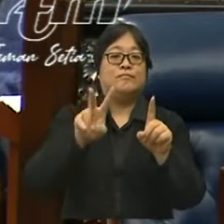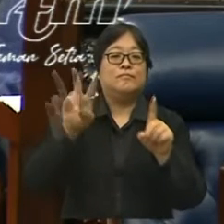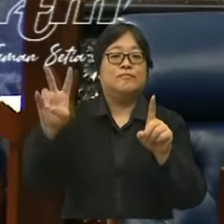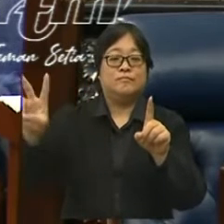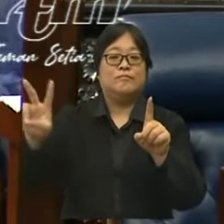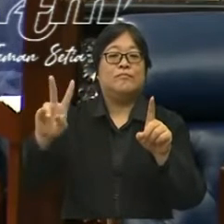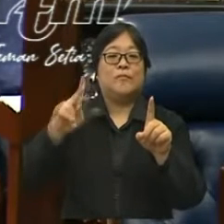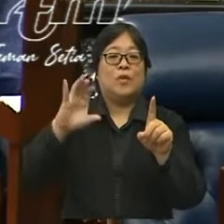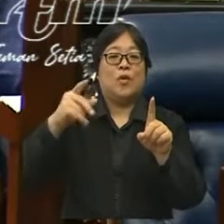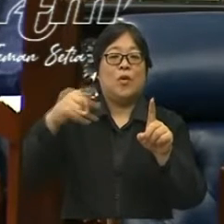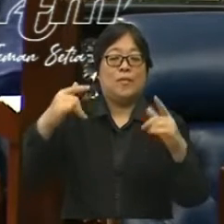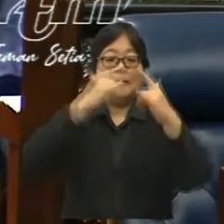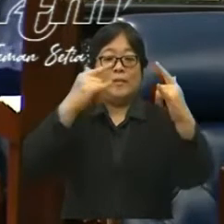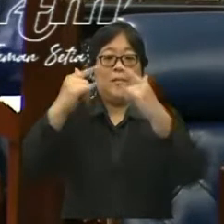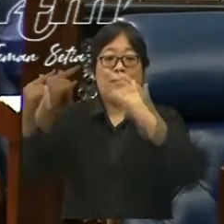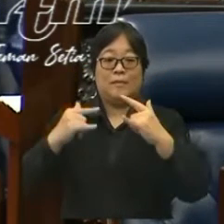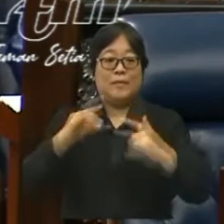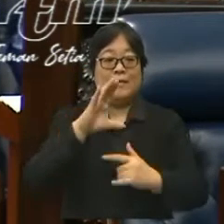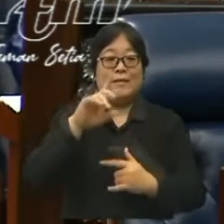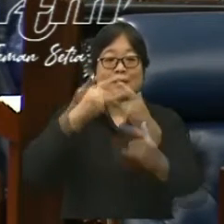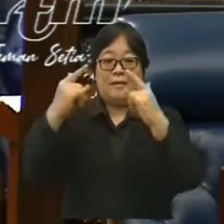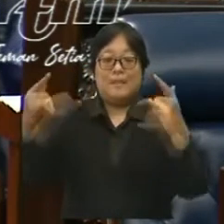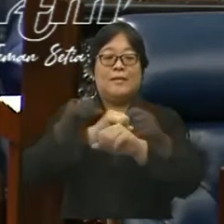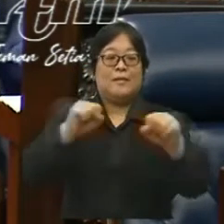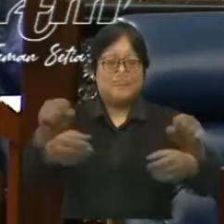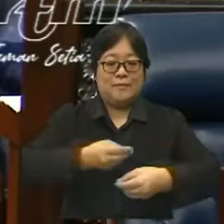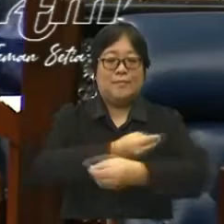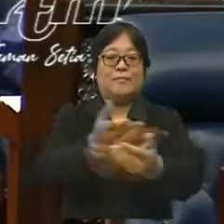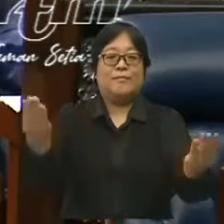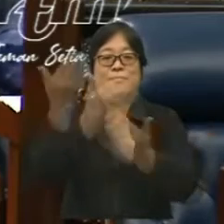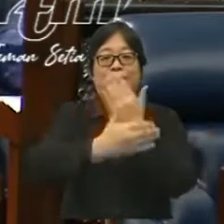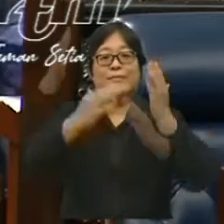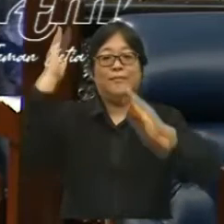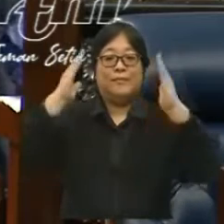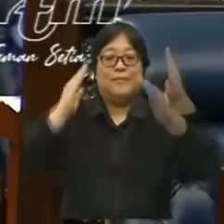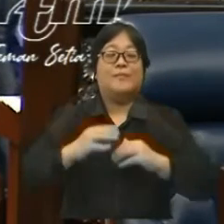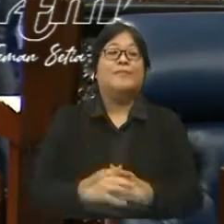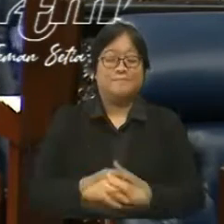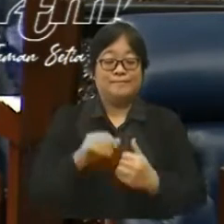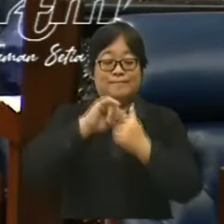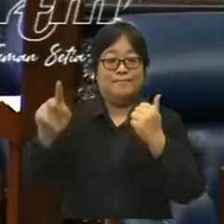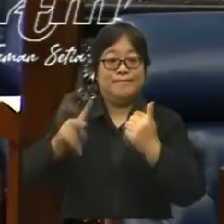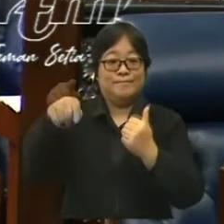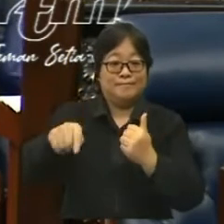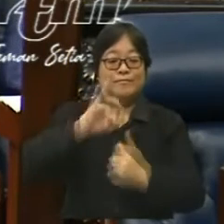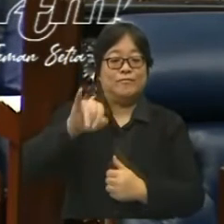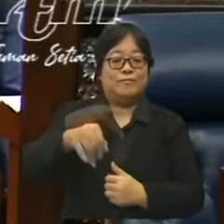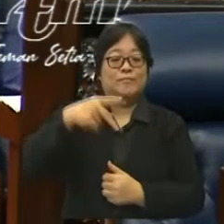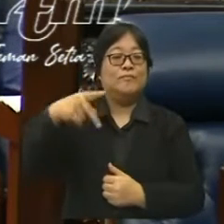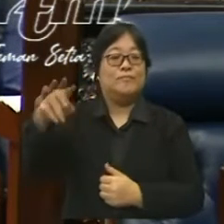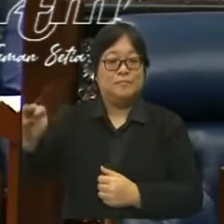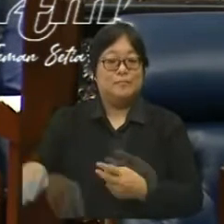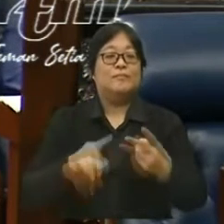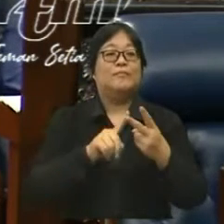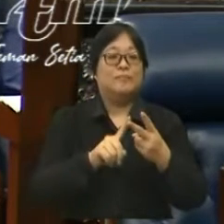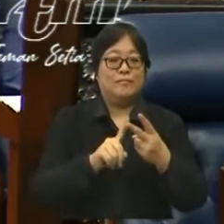127,272 buah collapsible tent atau kita sebut C-tent telah diagihkan ke seluruh negara. Jawatan Kuasa Pengurusan Bencana Negeri JPBN dan